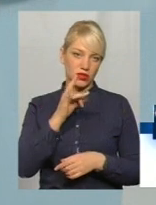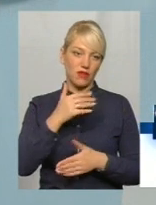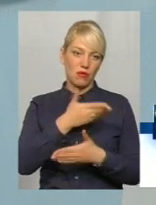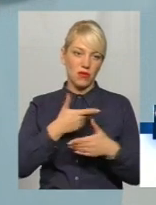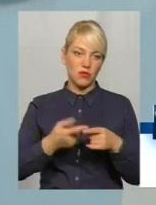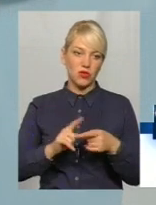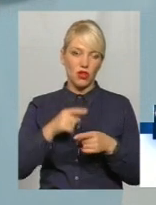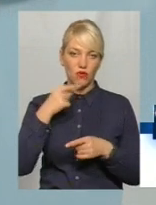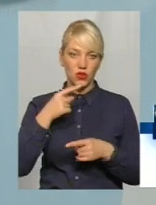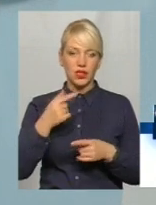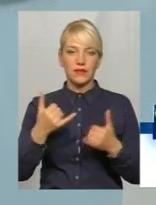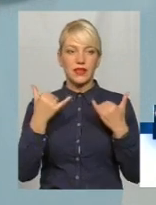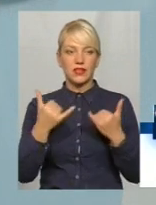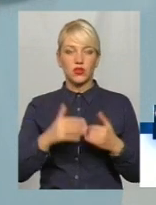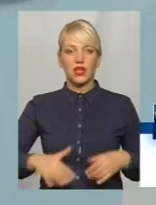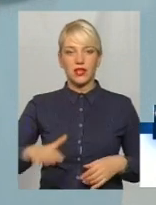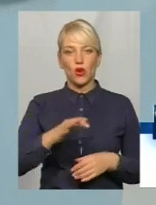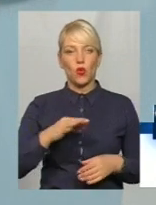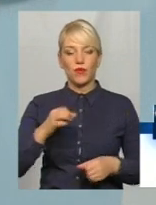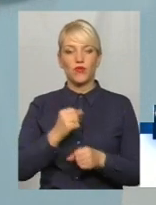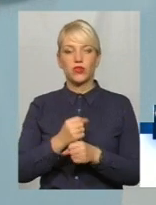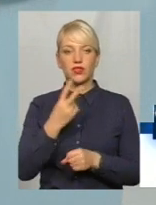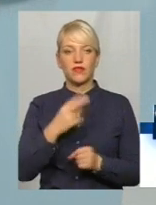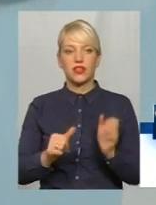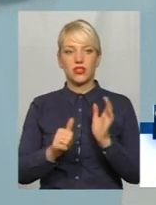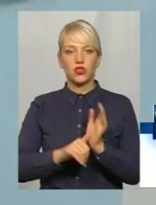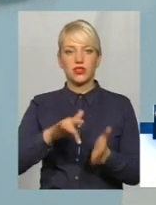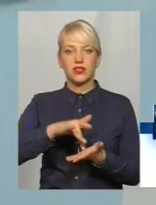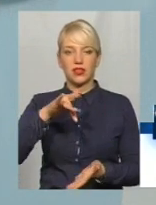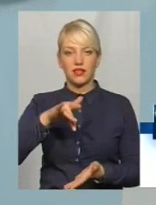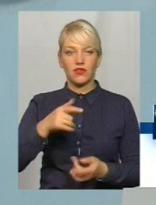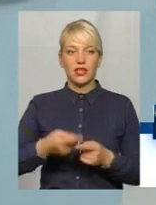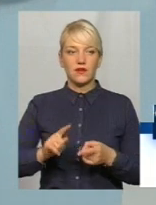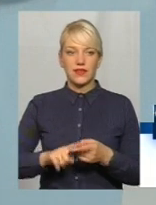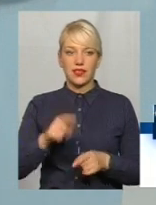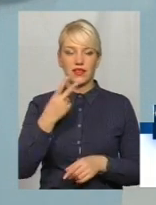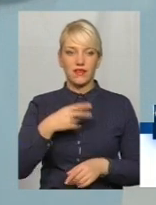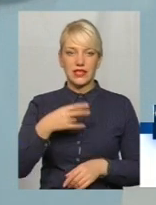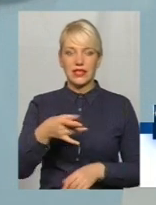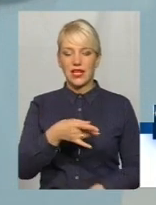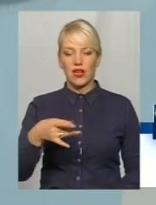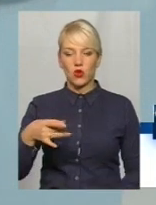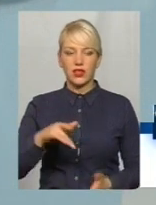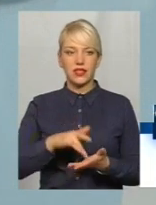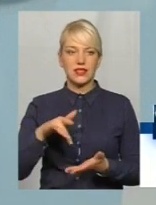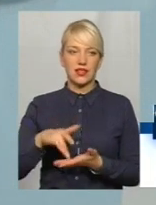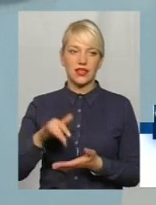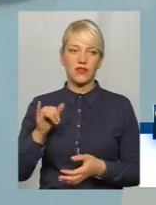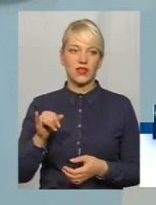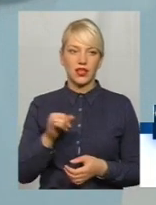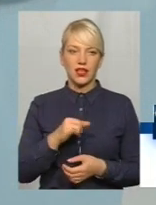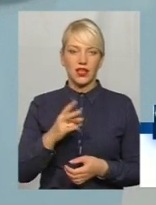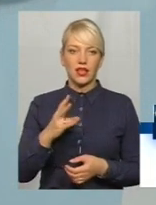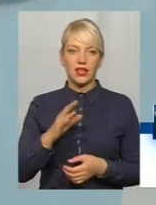говорили. На сьогодні на теренах області функціонує 26 центрів, це 20 районних центрів, і